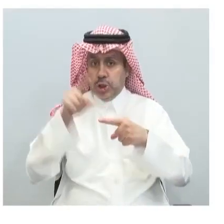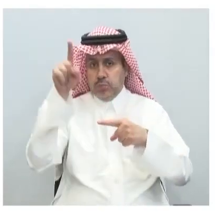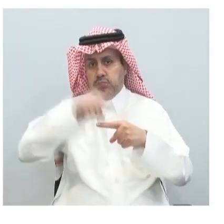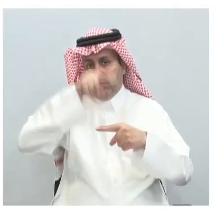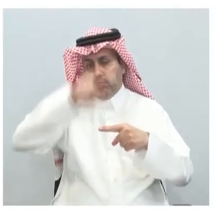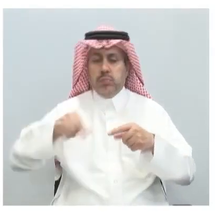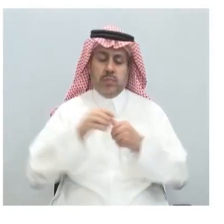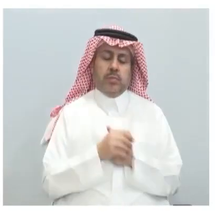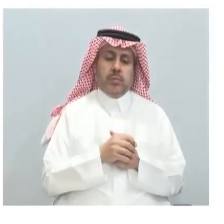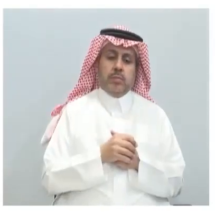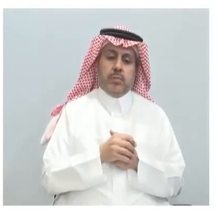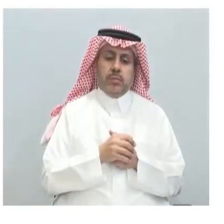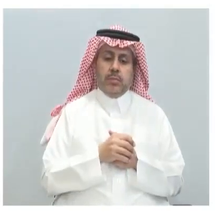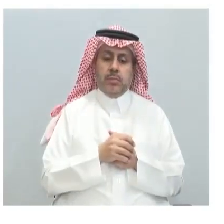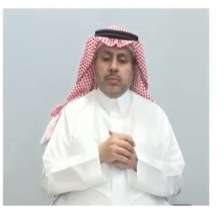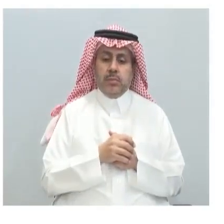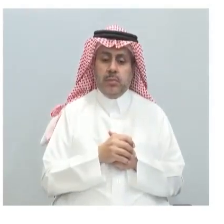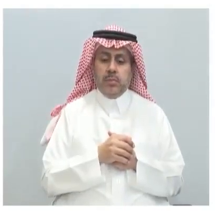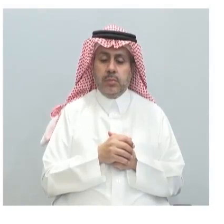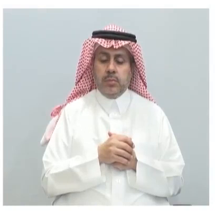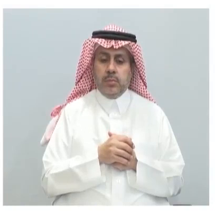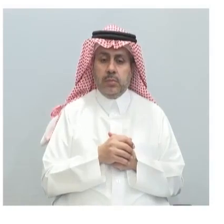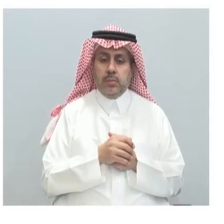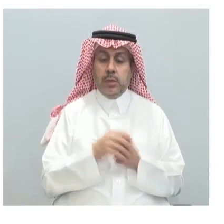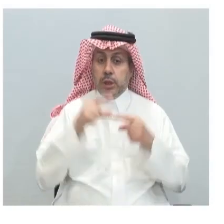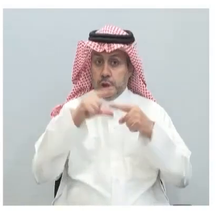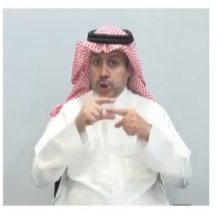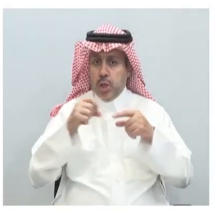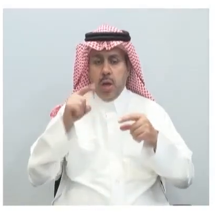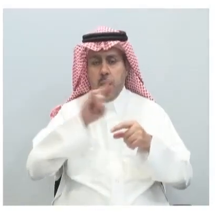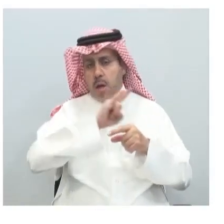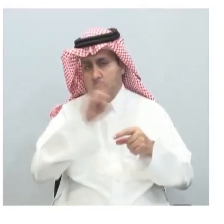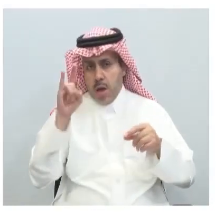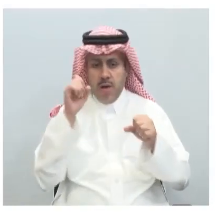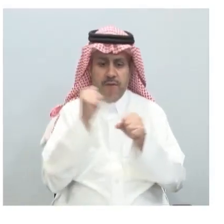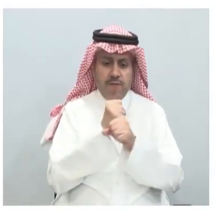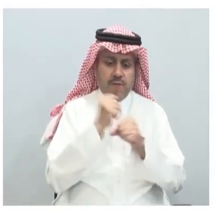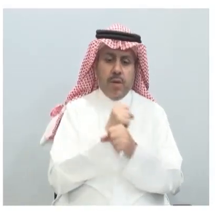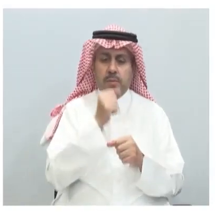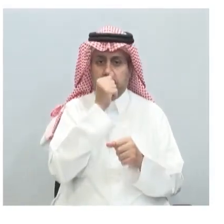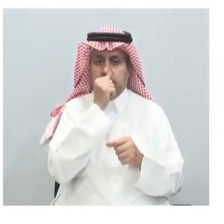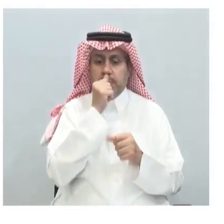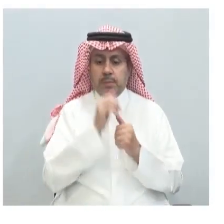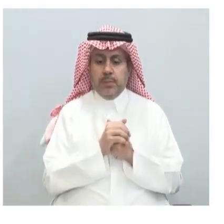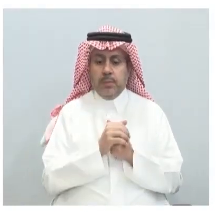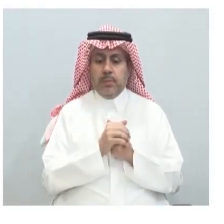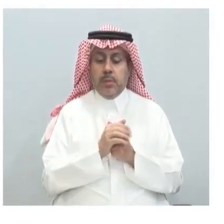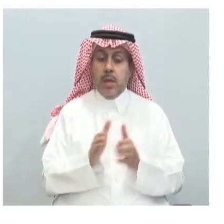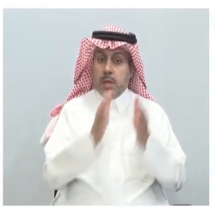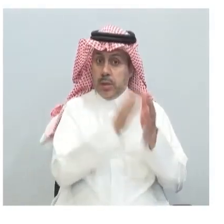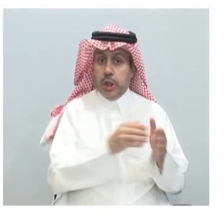نيتروجين باتجاه نيتروجين هنا غير فعال ننتقل ل سي او